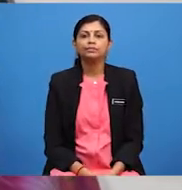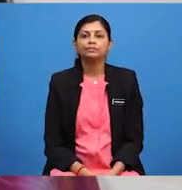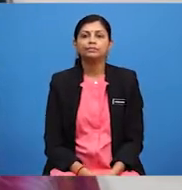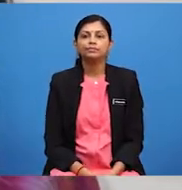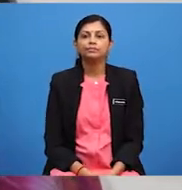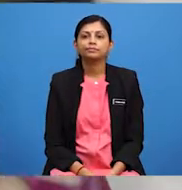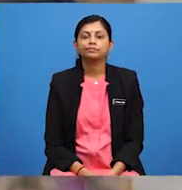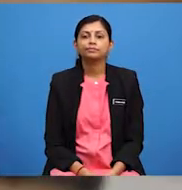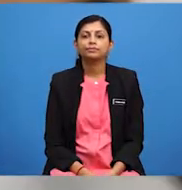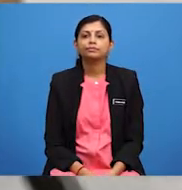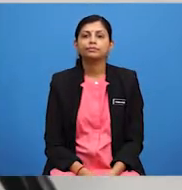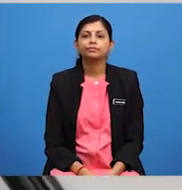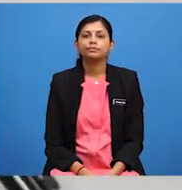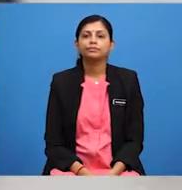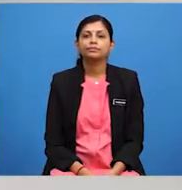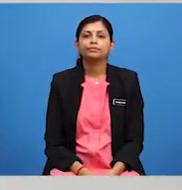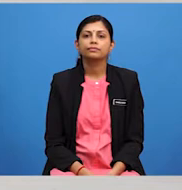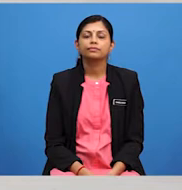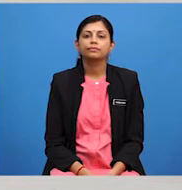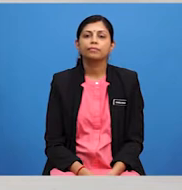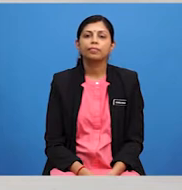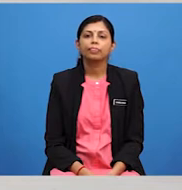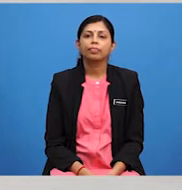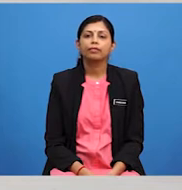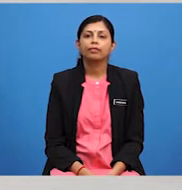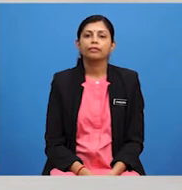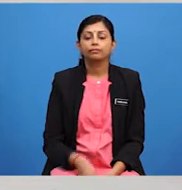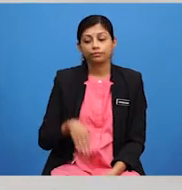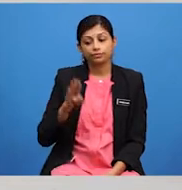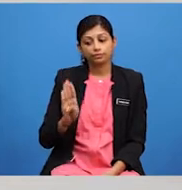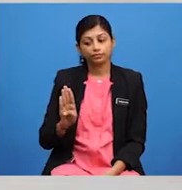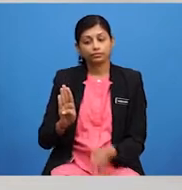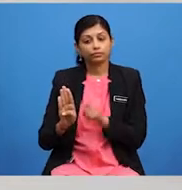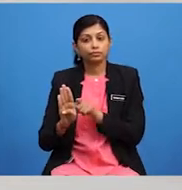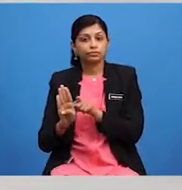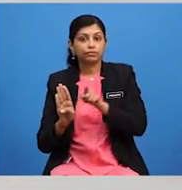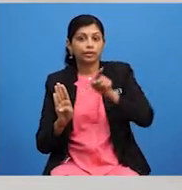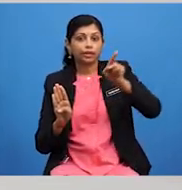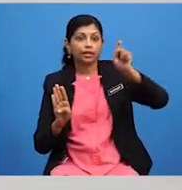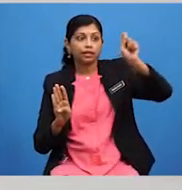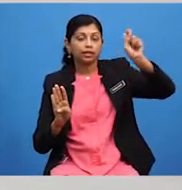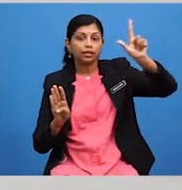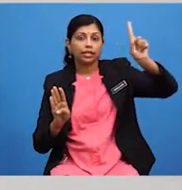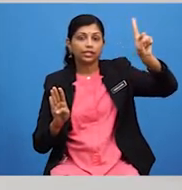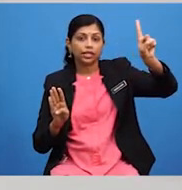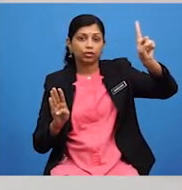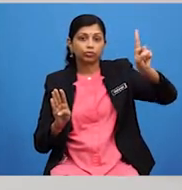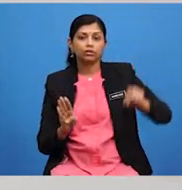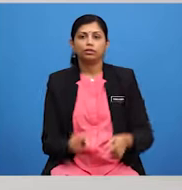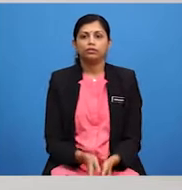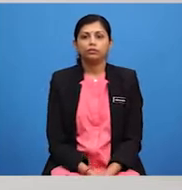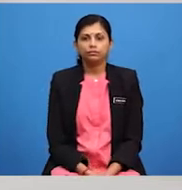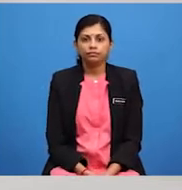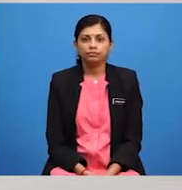dan ulang langkah yang sama iaitu unjurkan dari titik B garisan perspektif ke